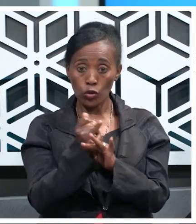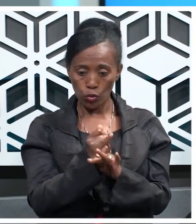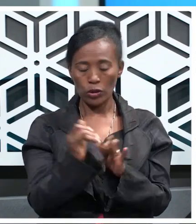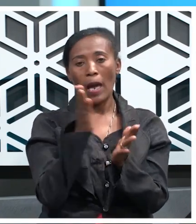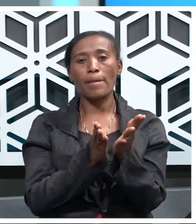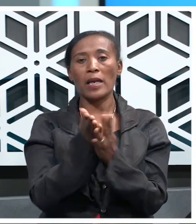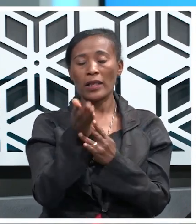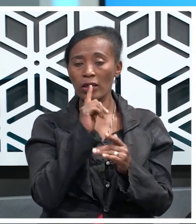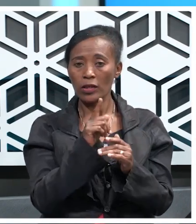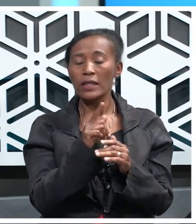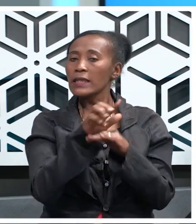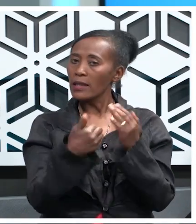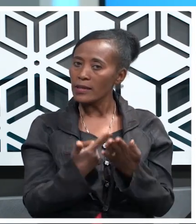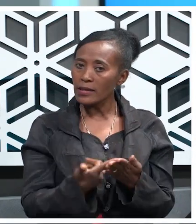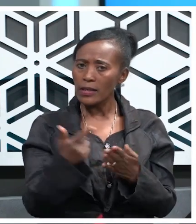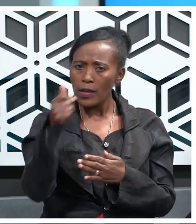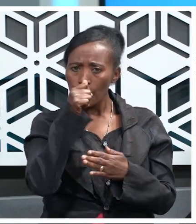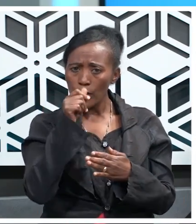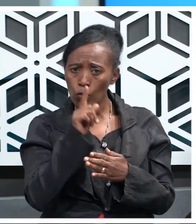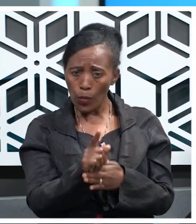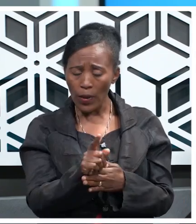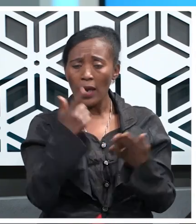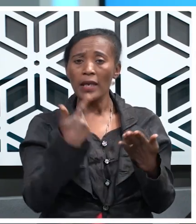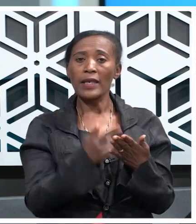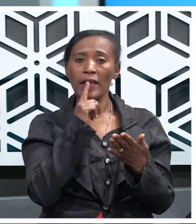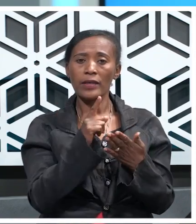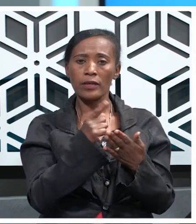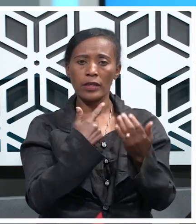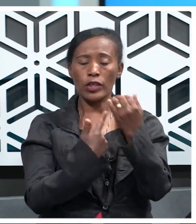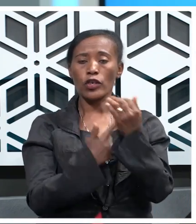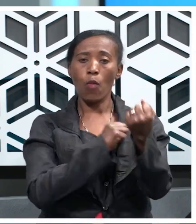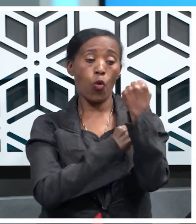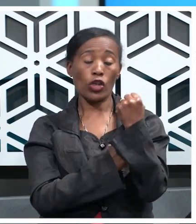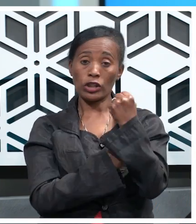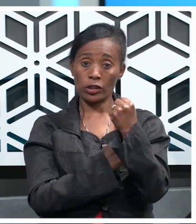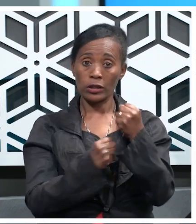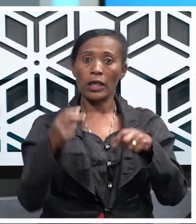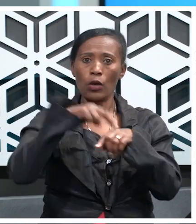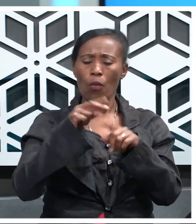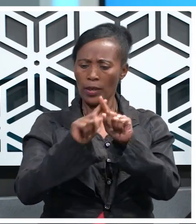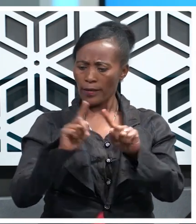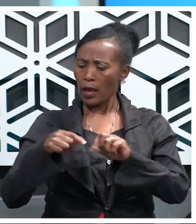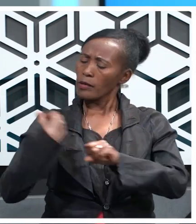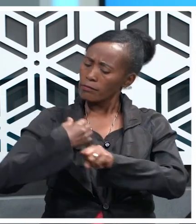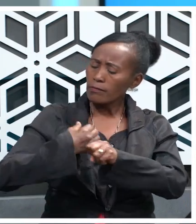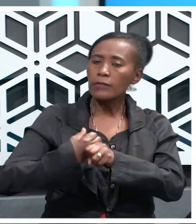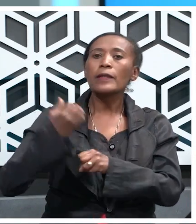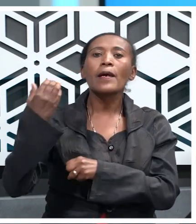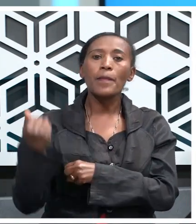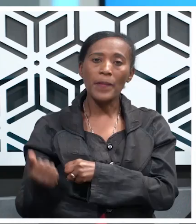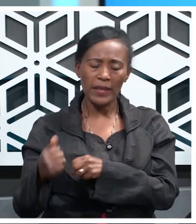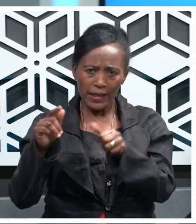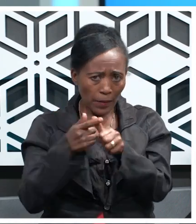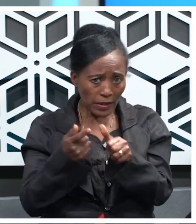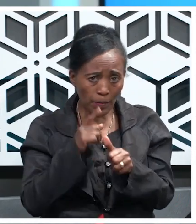ኢንስቲትዩት አማካኝነት። ሶ በኢትዮጵያ ህብረተሰብ ጤና ኢንስቲትዩት ይሄ የፕሮቴክሽን ሴክሽን ከተቋቋመ በኋላ የተለያዩ ስራዎችን